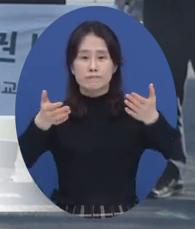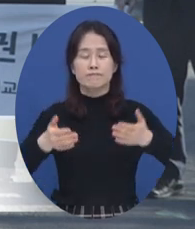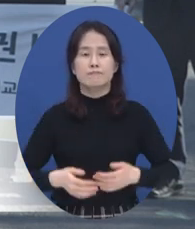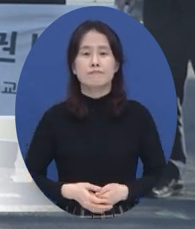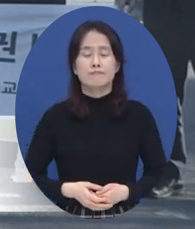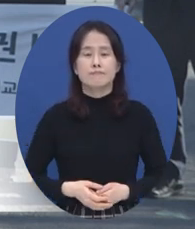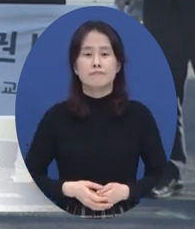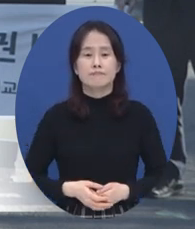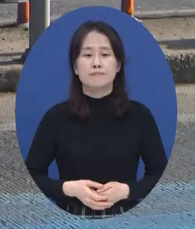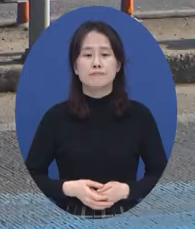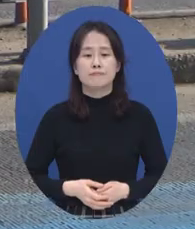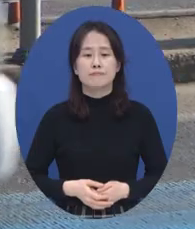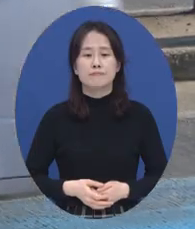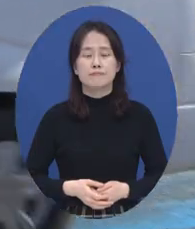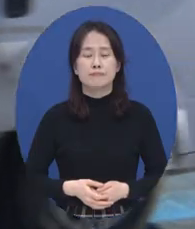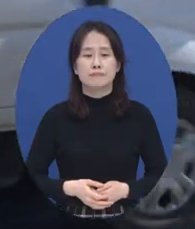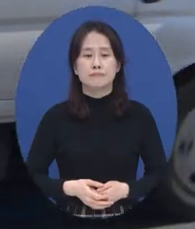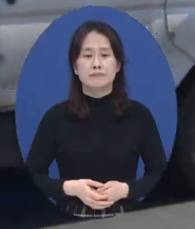취재했습니다.